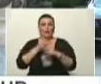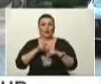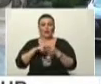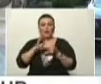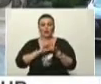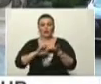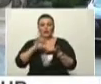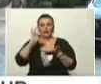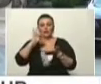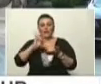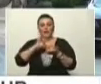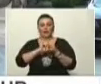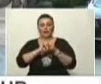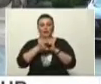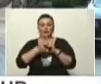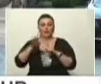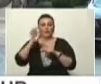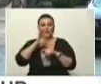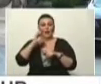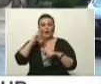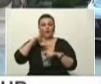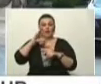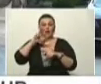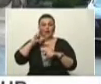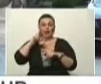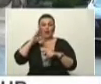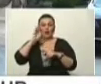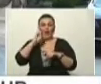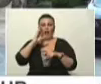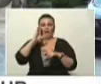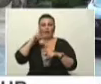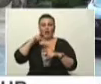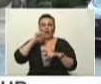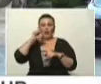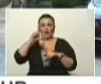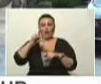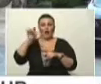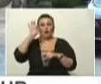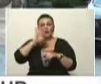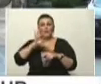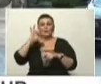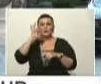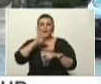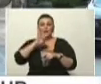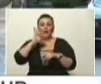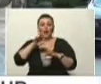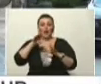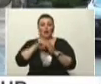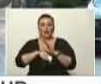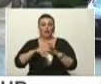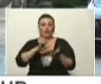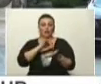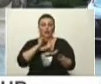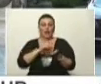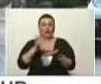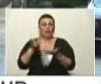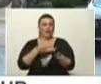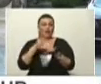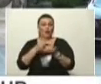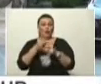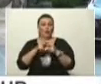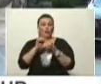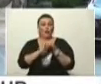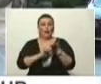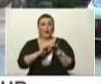yazılı tarixə çevirməkdir. Yevlax şəhər icra hakimiyyətinin nəşri olan Zəfər Fədailəri Yevlax şəhidləri kitabı bu